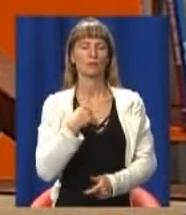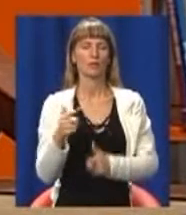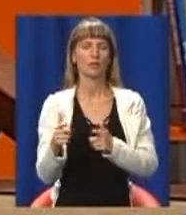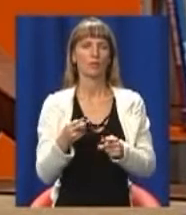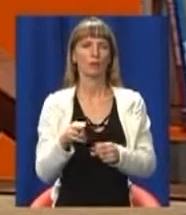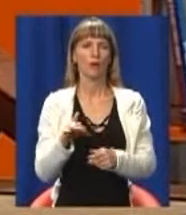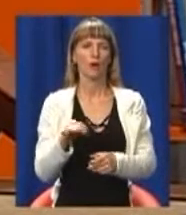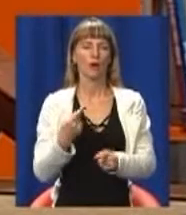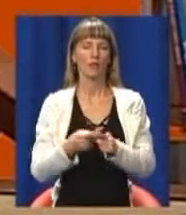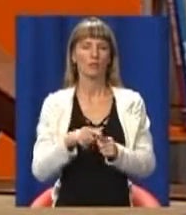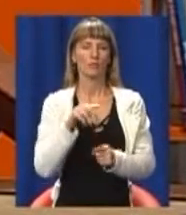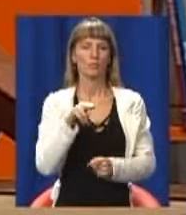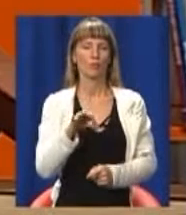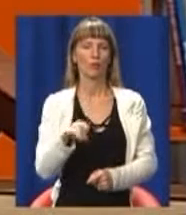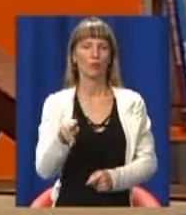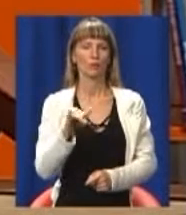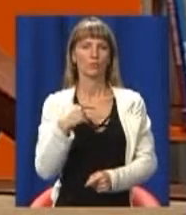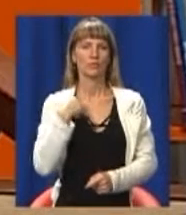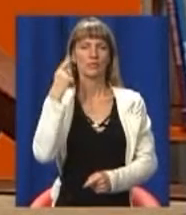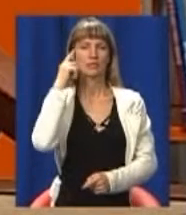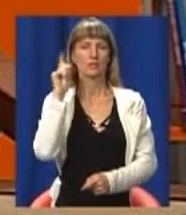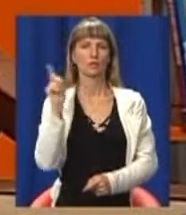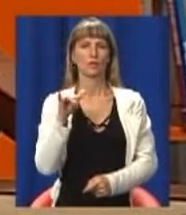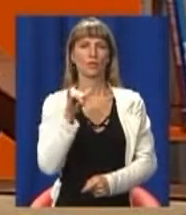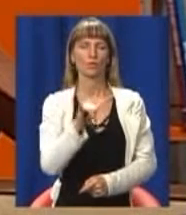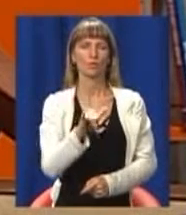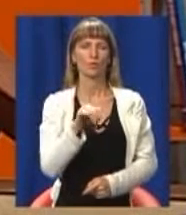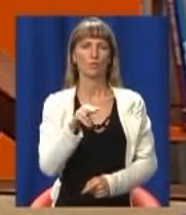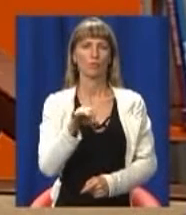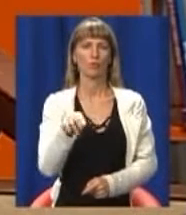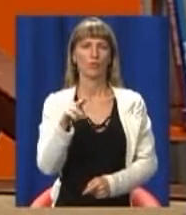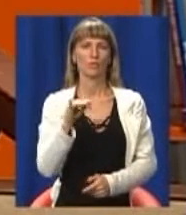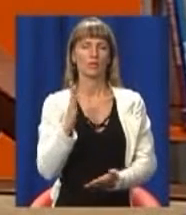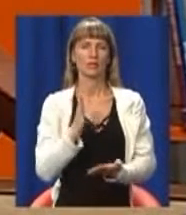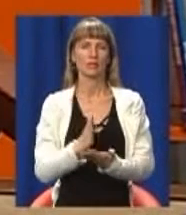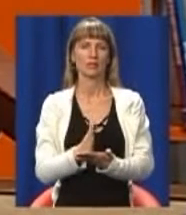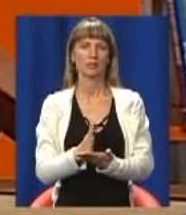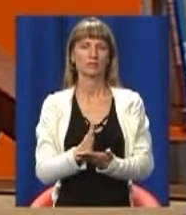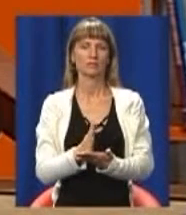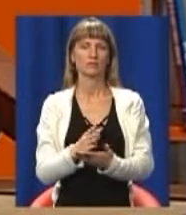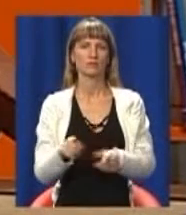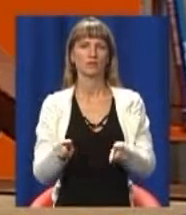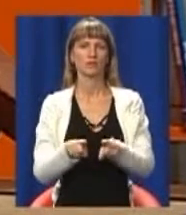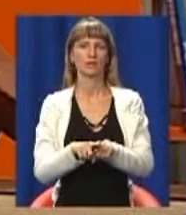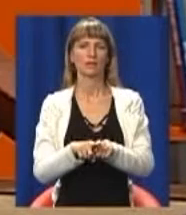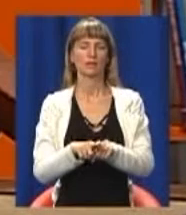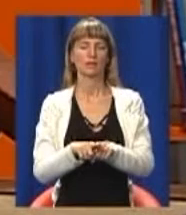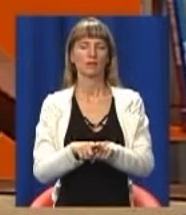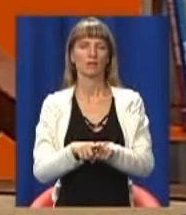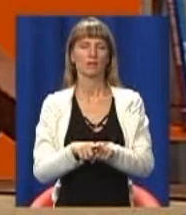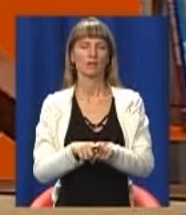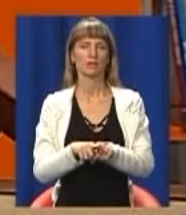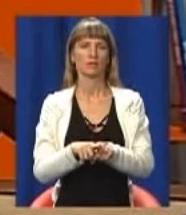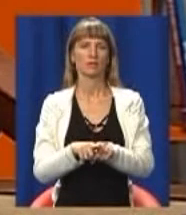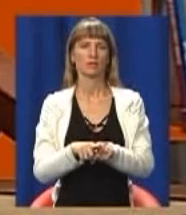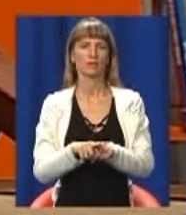цю породу? Я знаю, що у цієї породи є такі вуси,